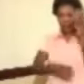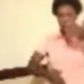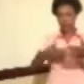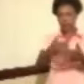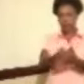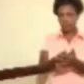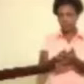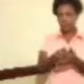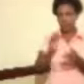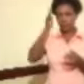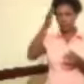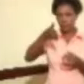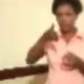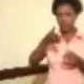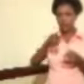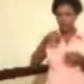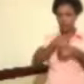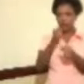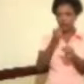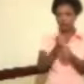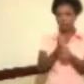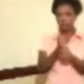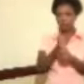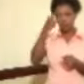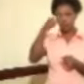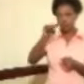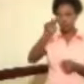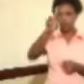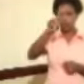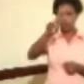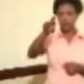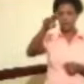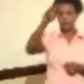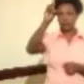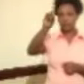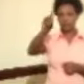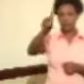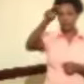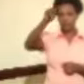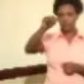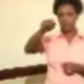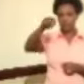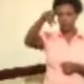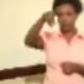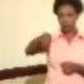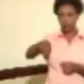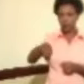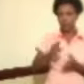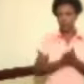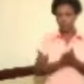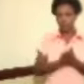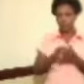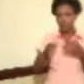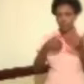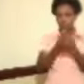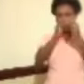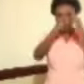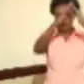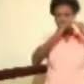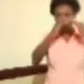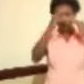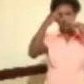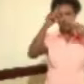universitaire. Parti que l'y représentait, c'est Rassemblement des démocrates nationaux progressistes. Emblème ni, c'est Tikaïla et